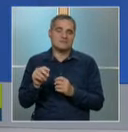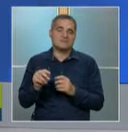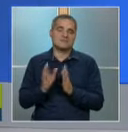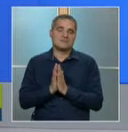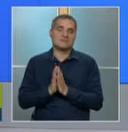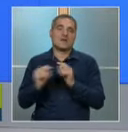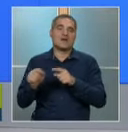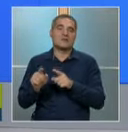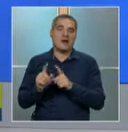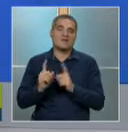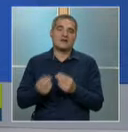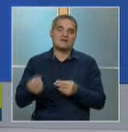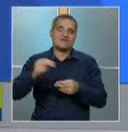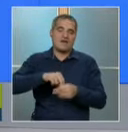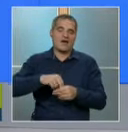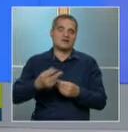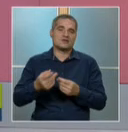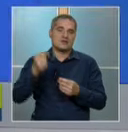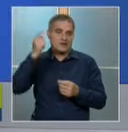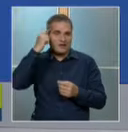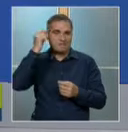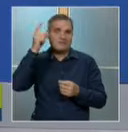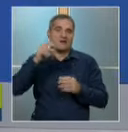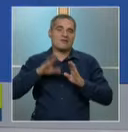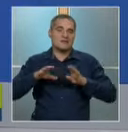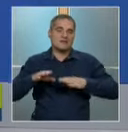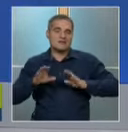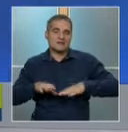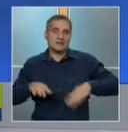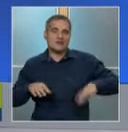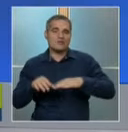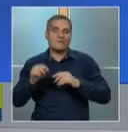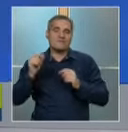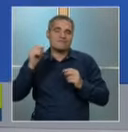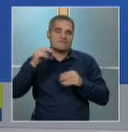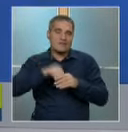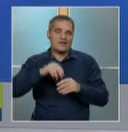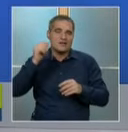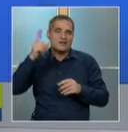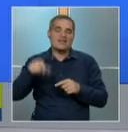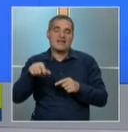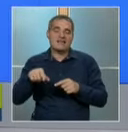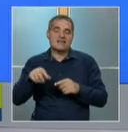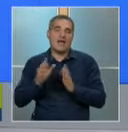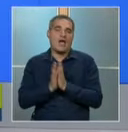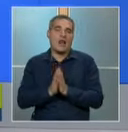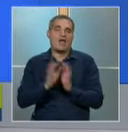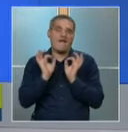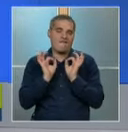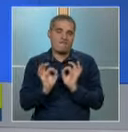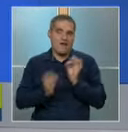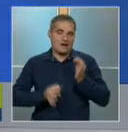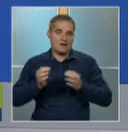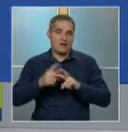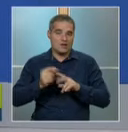не се пробваш да вкараш в къла на детето идеята, че тази религия е верната, примерно.